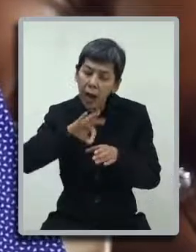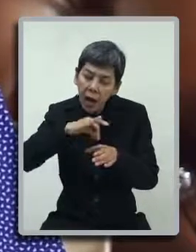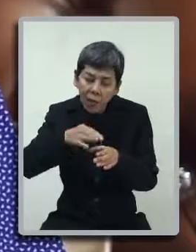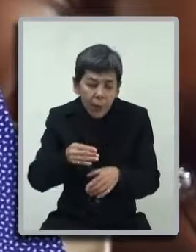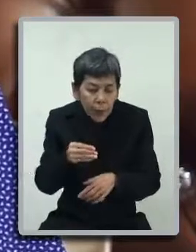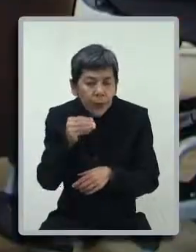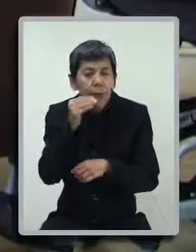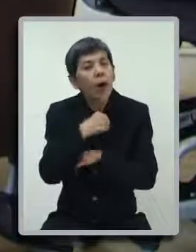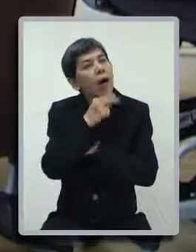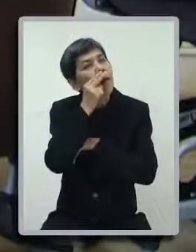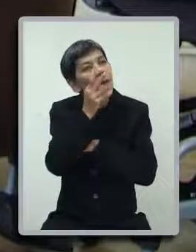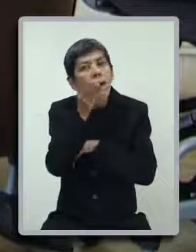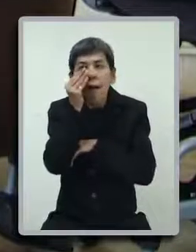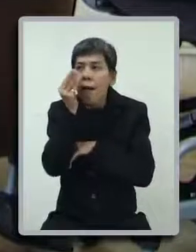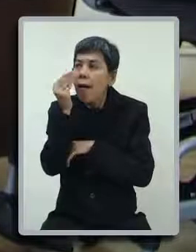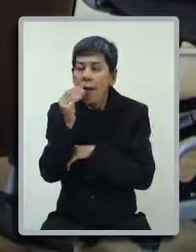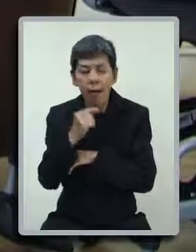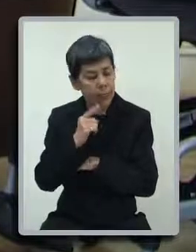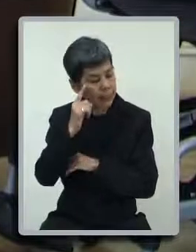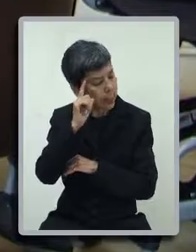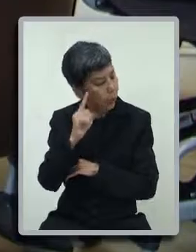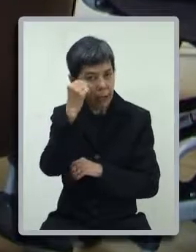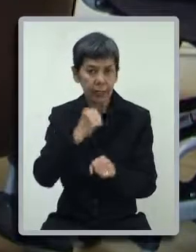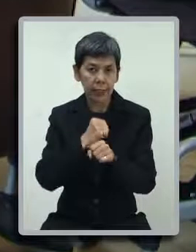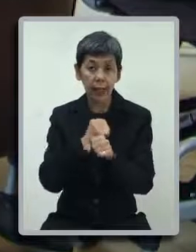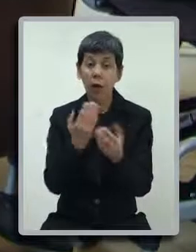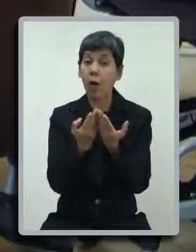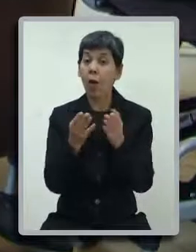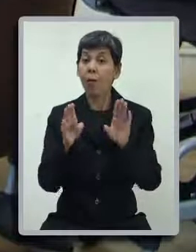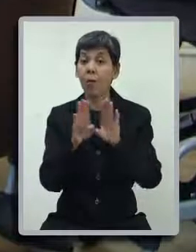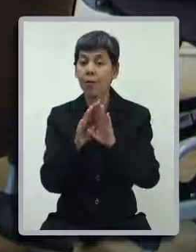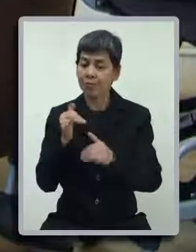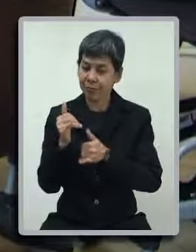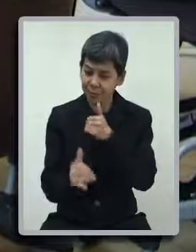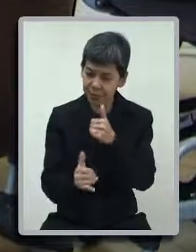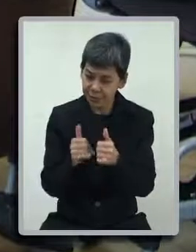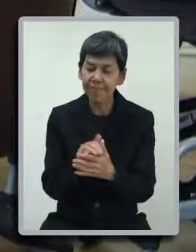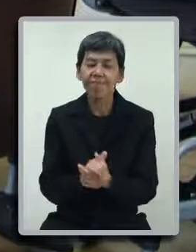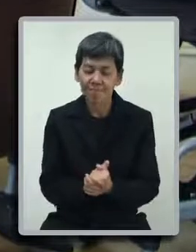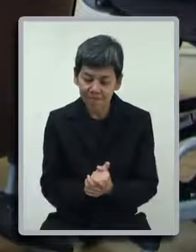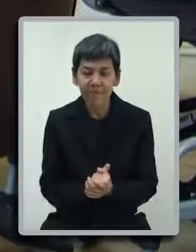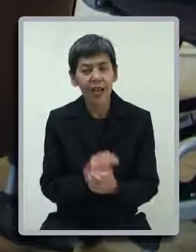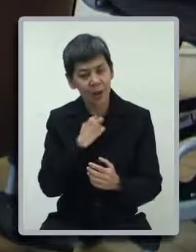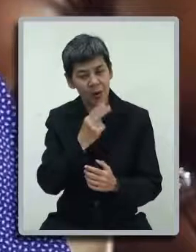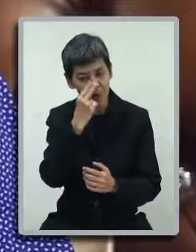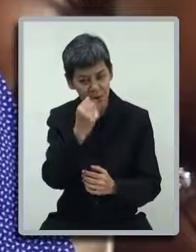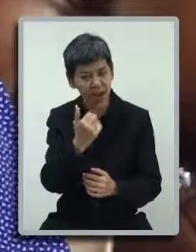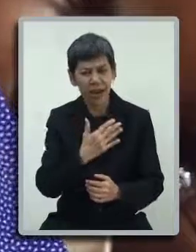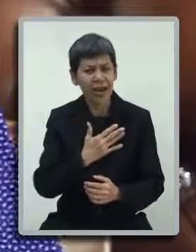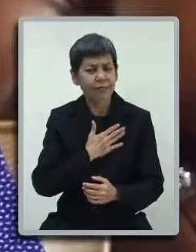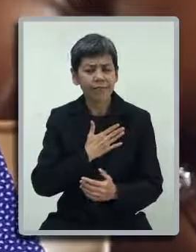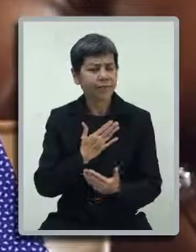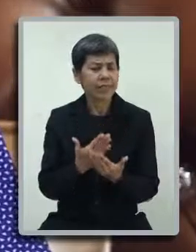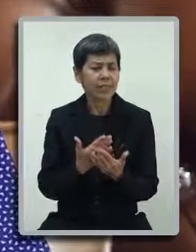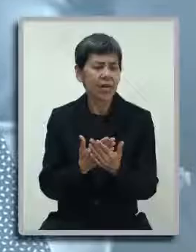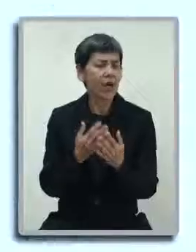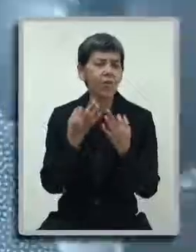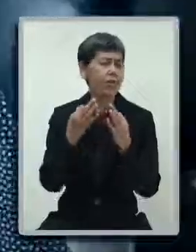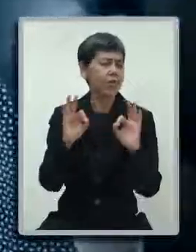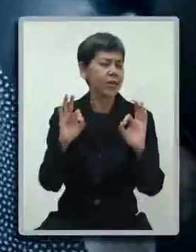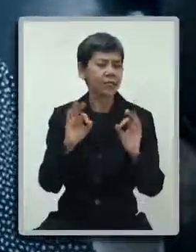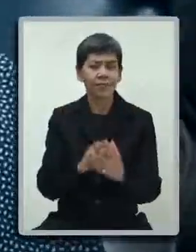าแฟแล้วได้แรงบันดาลใจเข้ามาแล้วครอบครัวทุกคนก็สามารถที่จะเข้ามาดูได้โดยที่เราไม่ได้คิดค่าใช้จ่